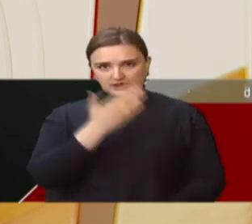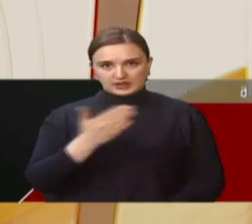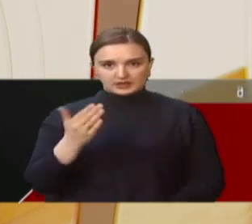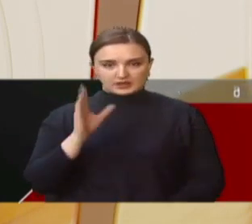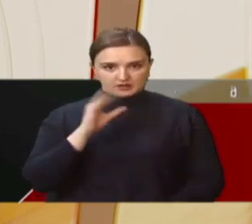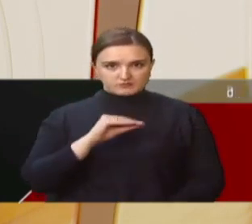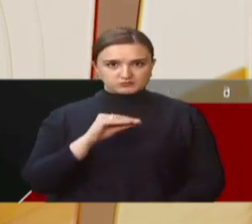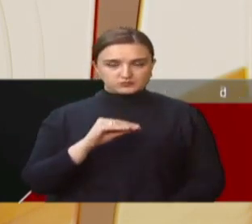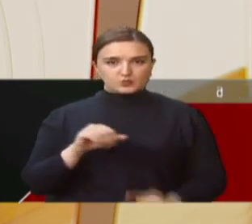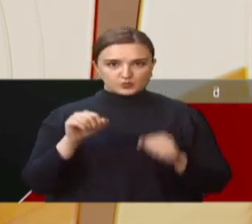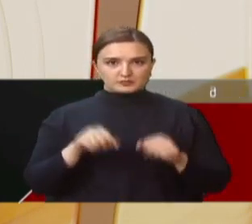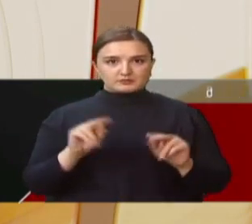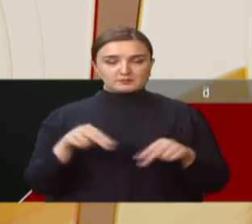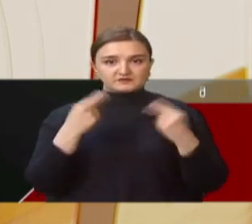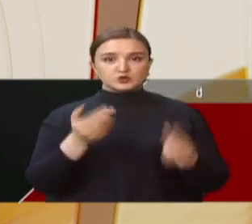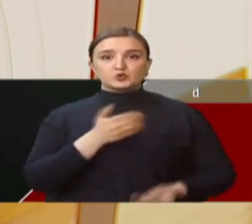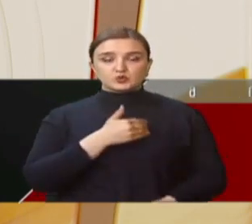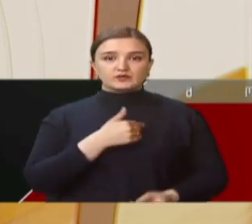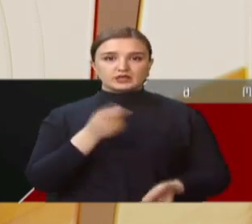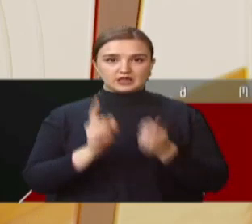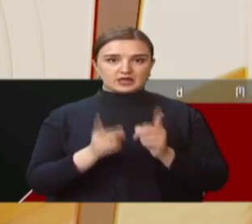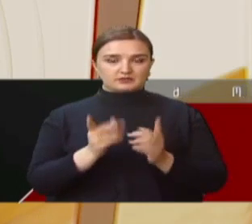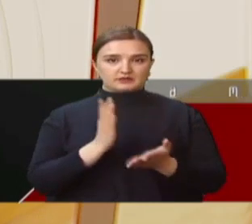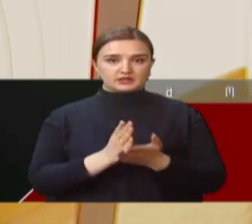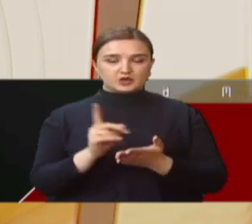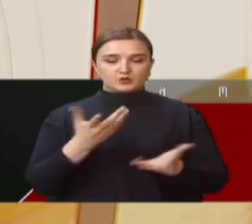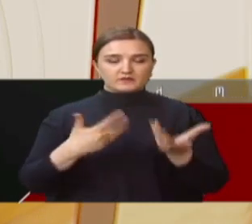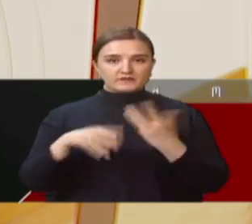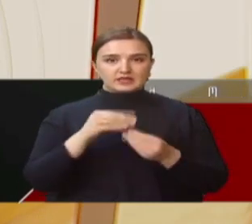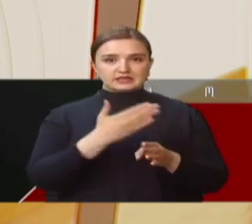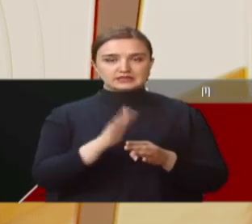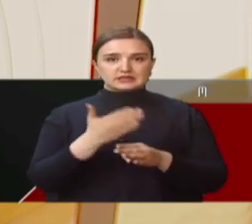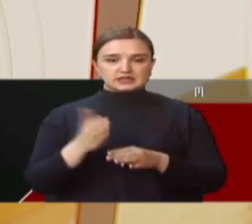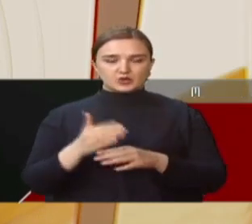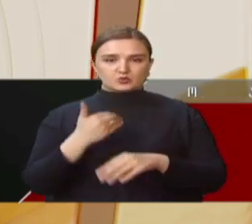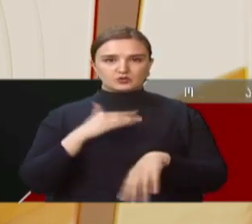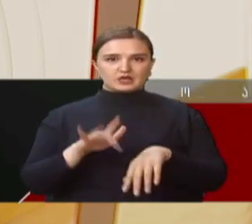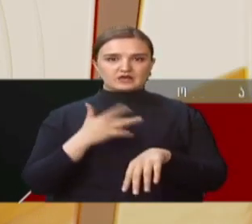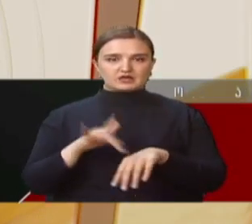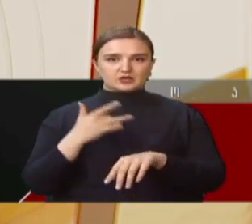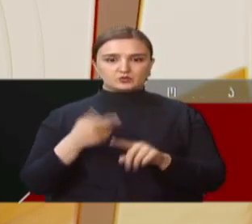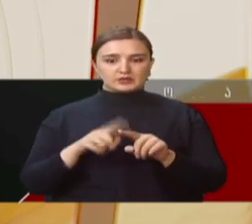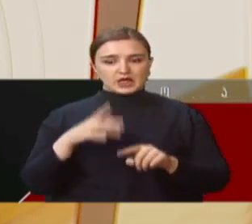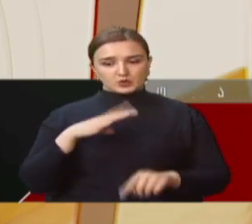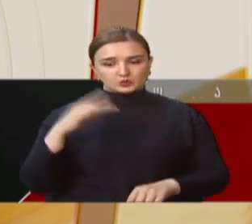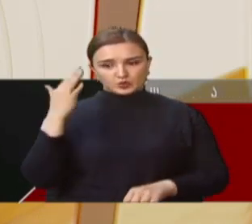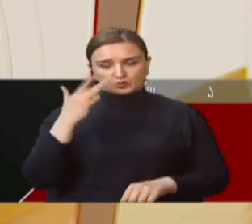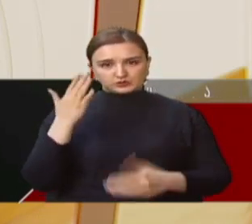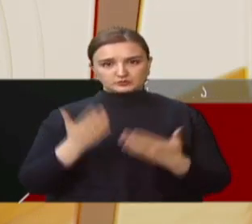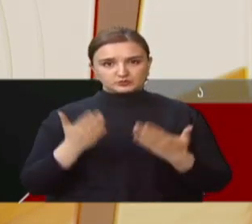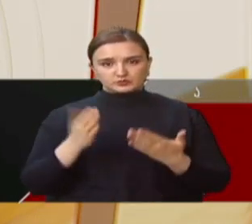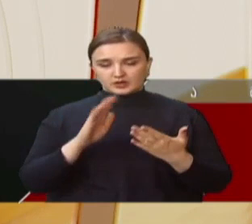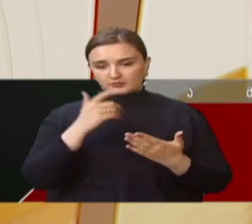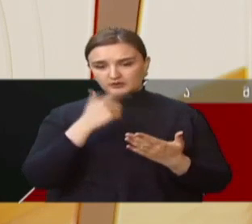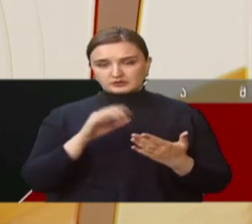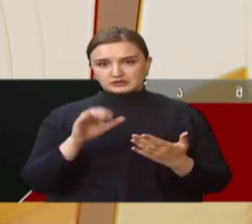რამდენად მიუწევთ ამის უფლებას, მაგრამ სურვილი ნამდვილად აქვთ, რომ ყველა ცალ-ცალკე გაგვანადგურონ. ამას თუ ეძახის ქართული სალომე,